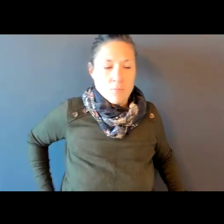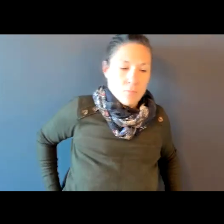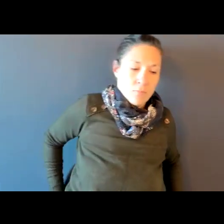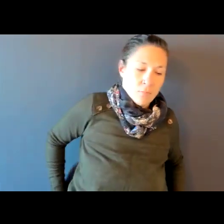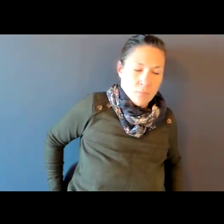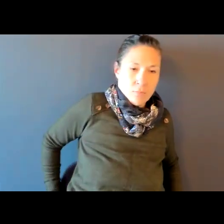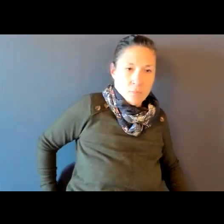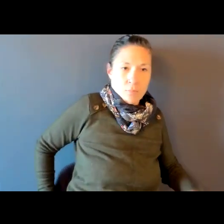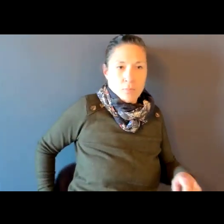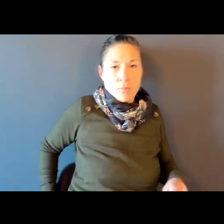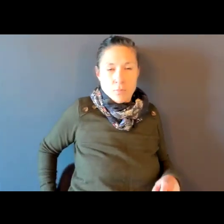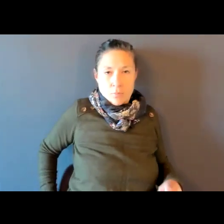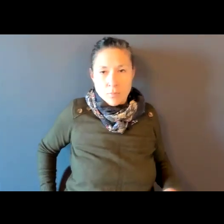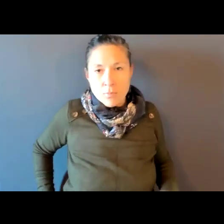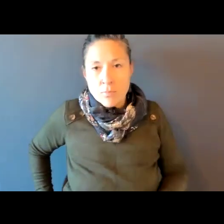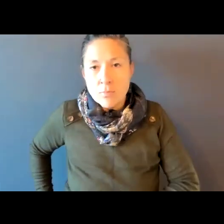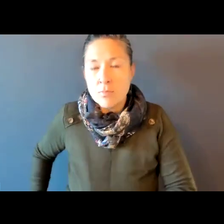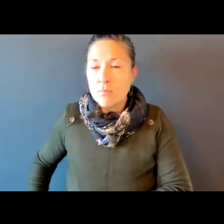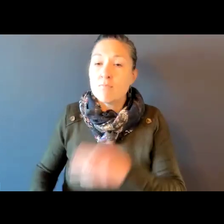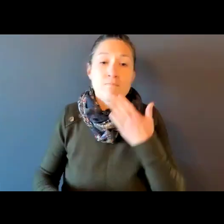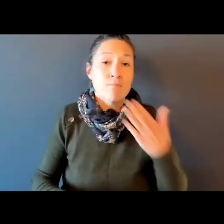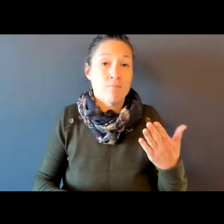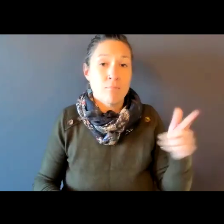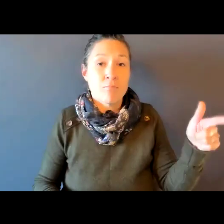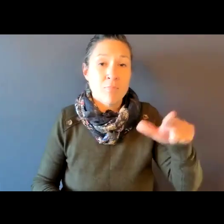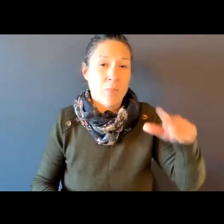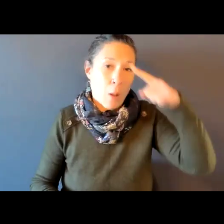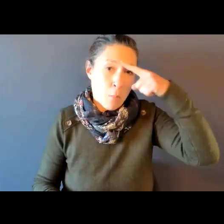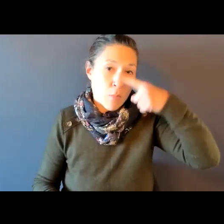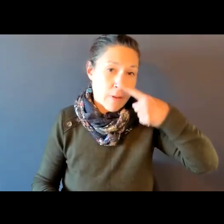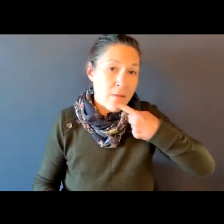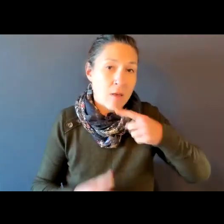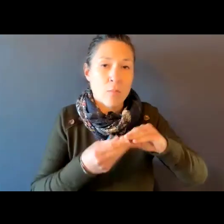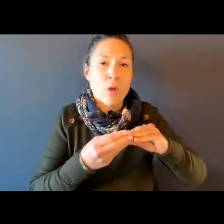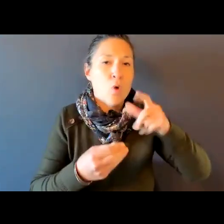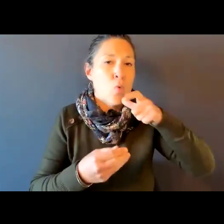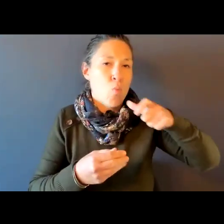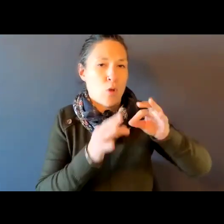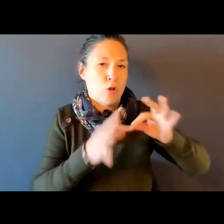Gracias. Thank you. Portuguese with Paul.